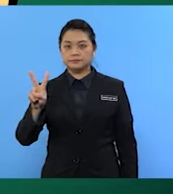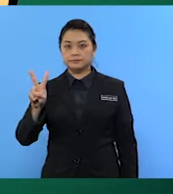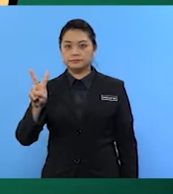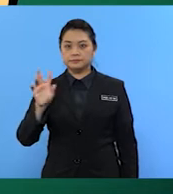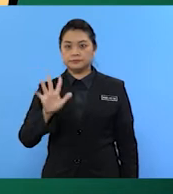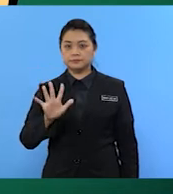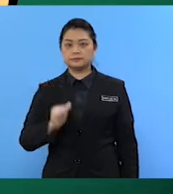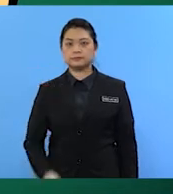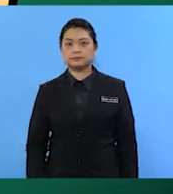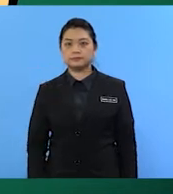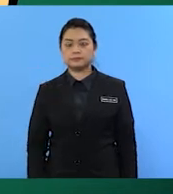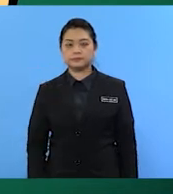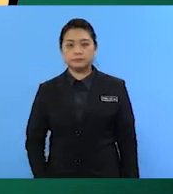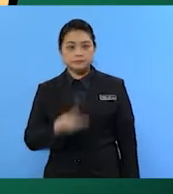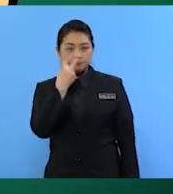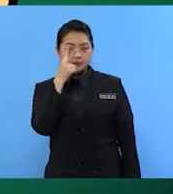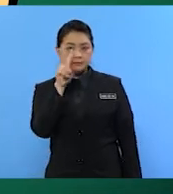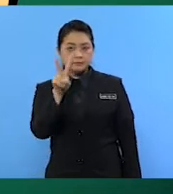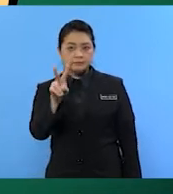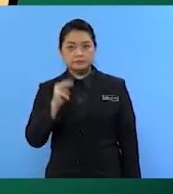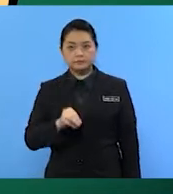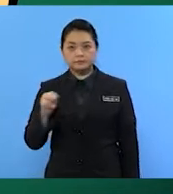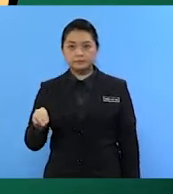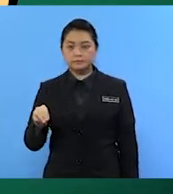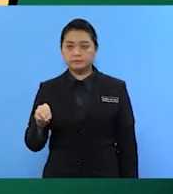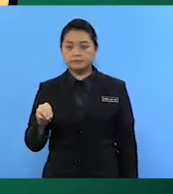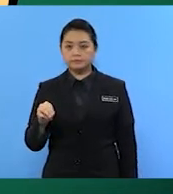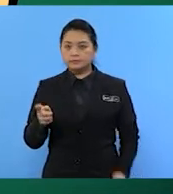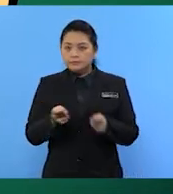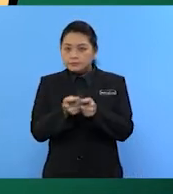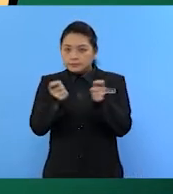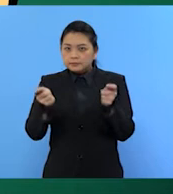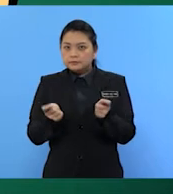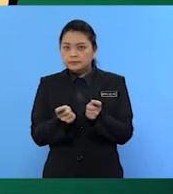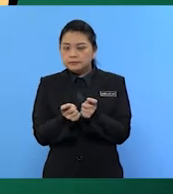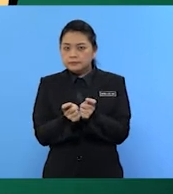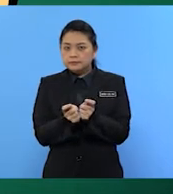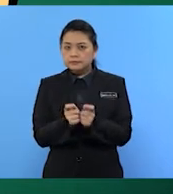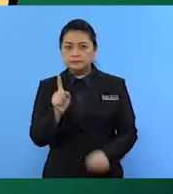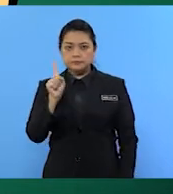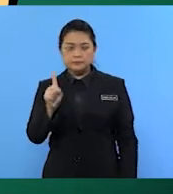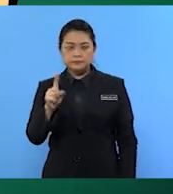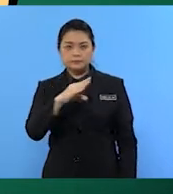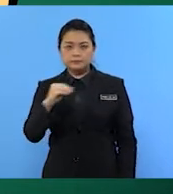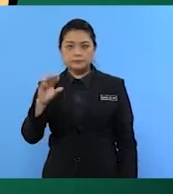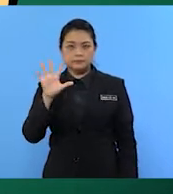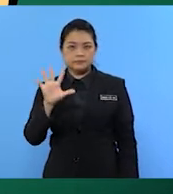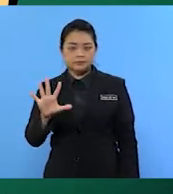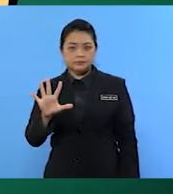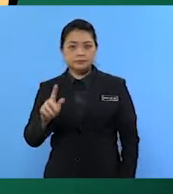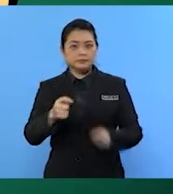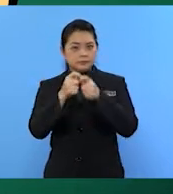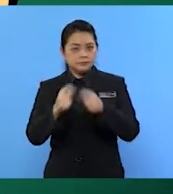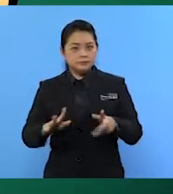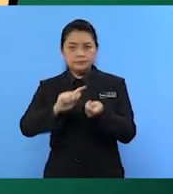1/4-2, 5. Perhatikan murid-murid, kedudukan 1 dan 5